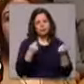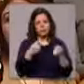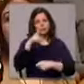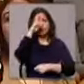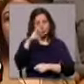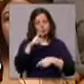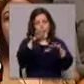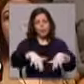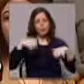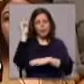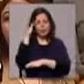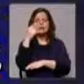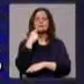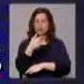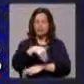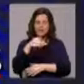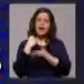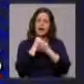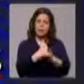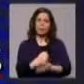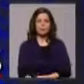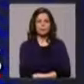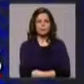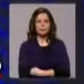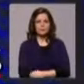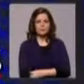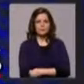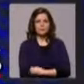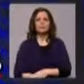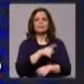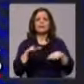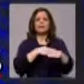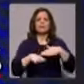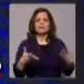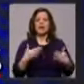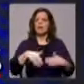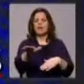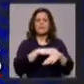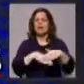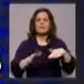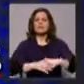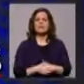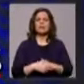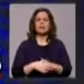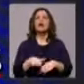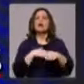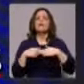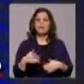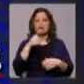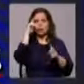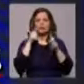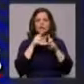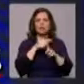palavras que prometem apoio. Porque tudo o que você faz, вы делаете ради будущих поколений. И эти будущие